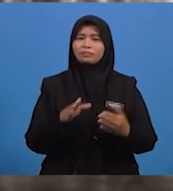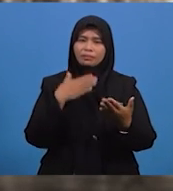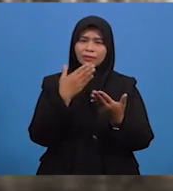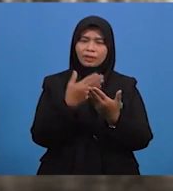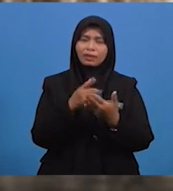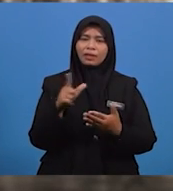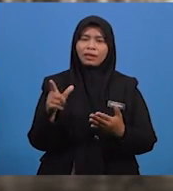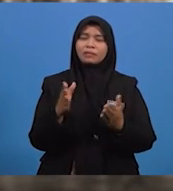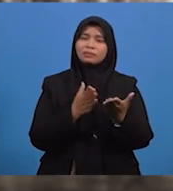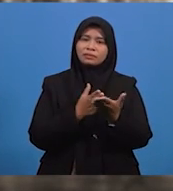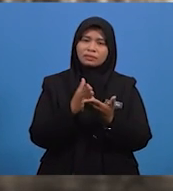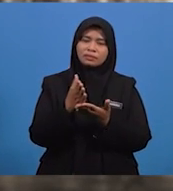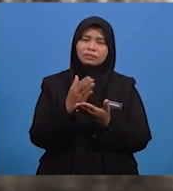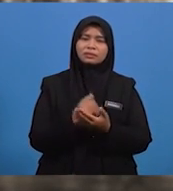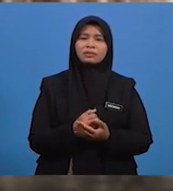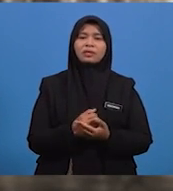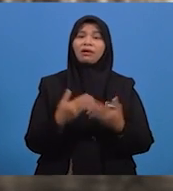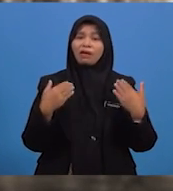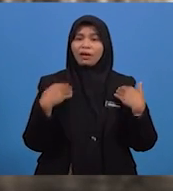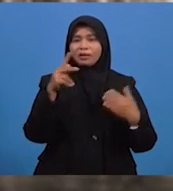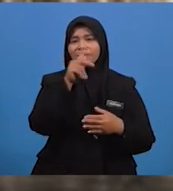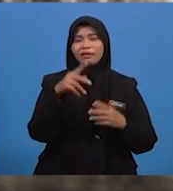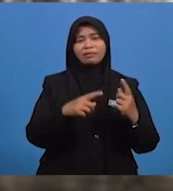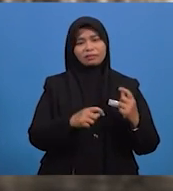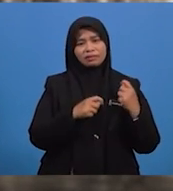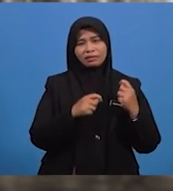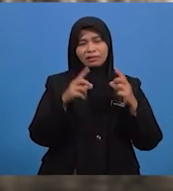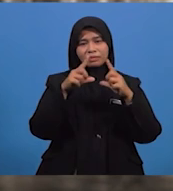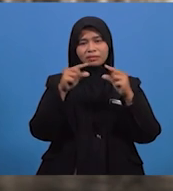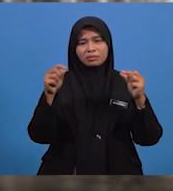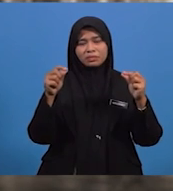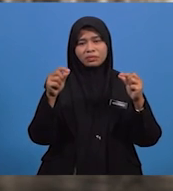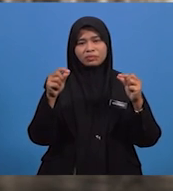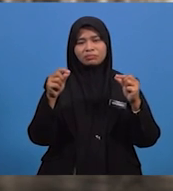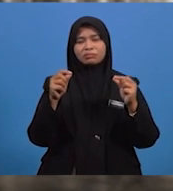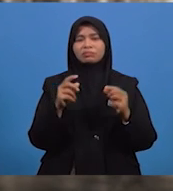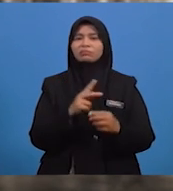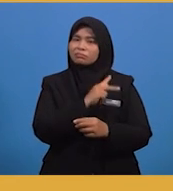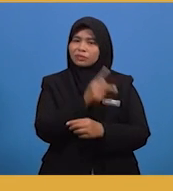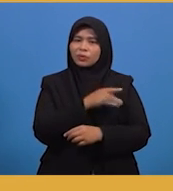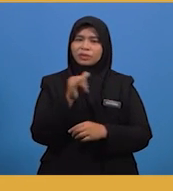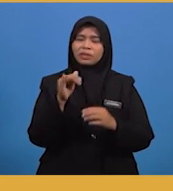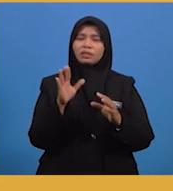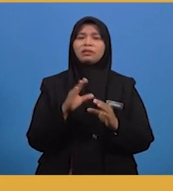Baiklah, seterusnya, adakah tentera Jepun juga menguasai Sarawak dan Sabah?